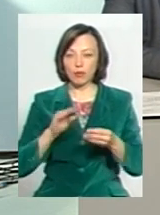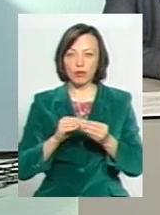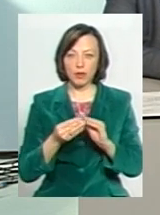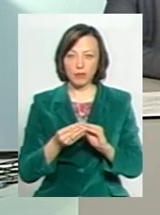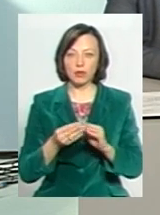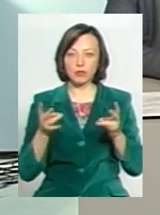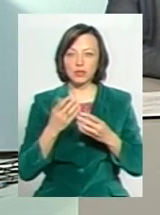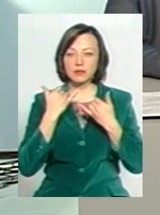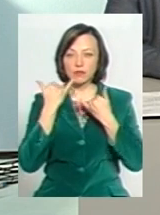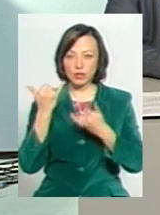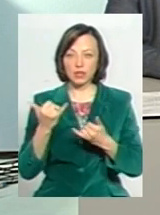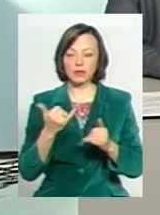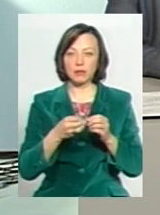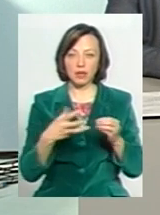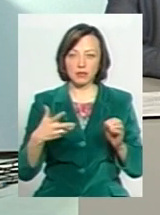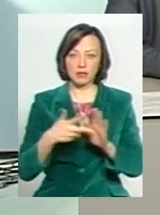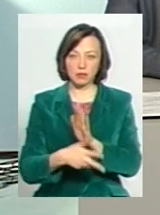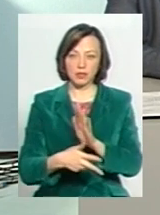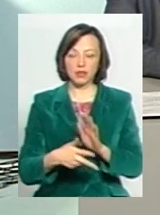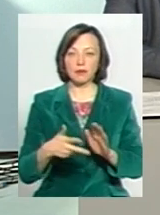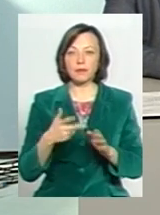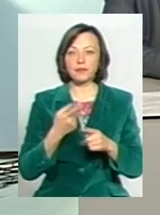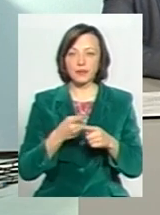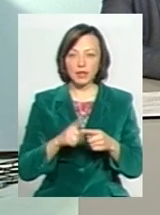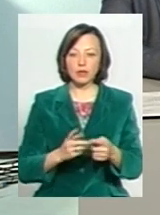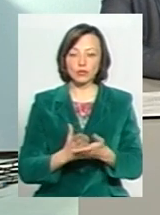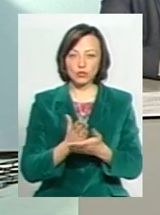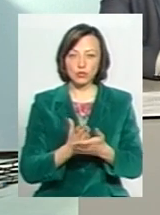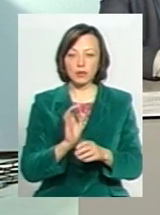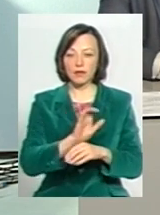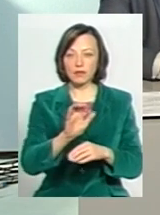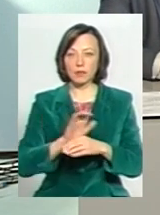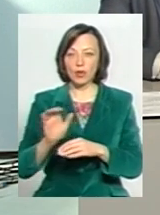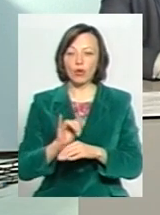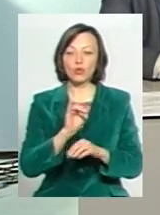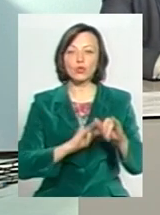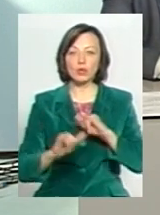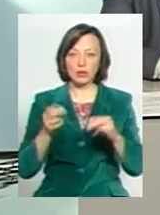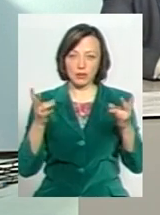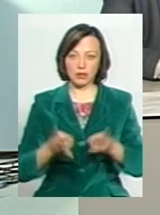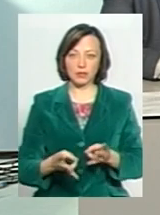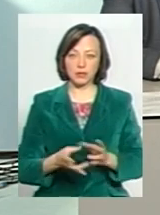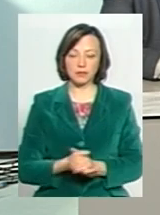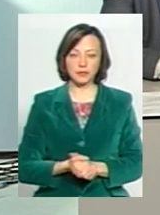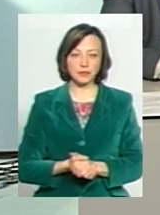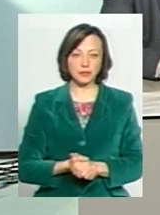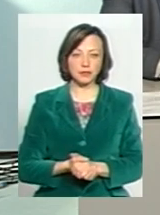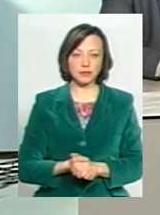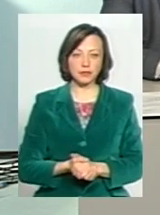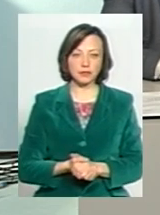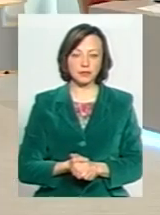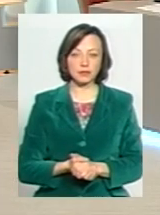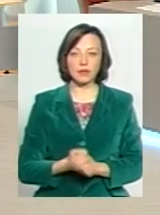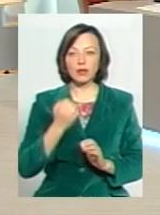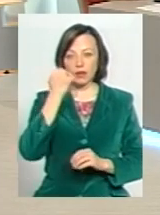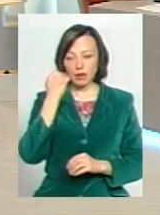проблемах, необхідно дзвонити в цю службу. Вона безпосередньо відправляє вже до того органу, який займається даним питанням.